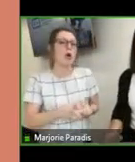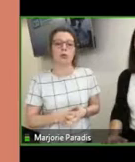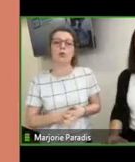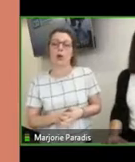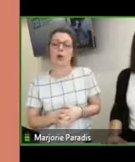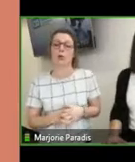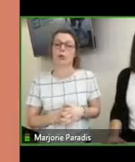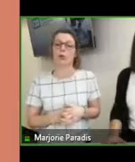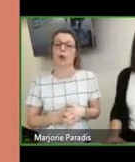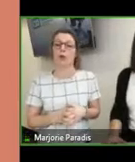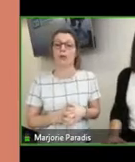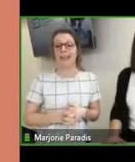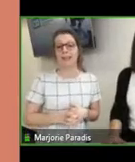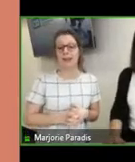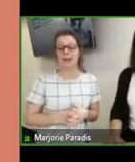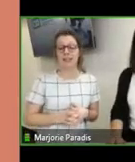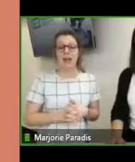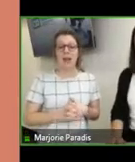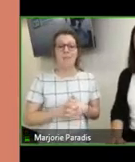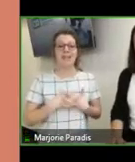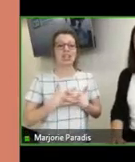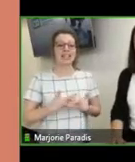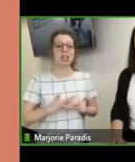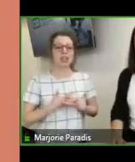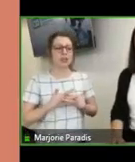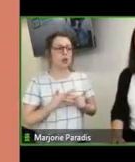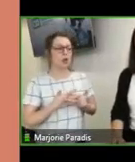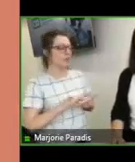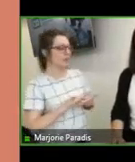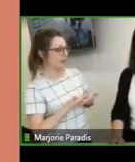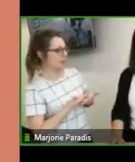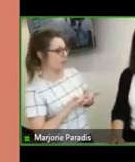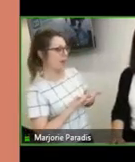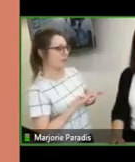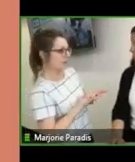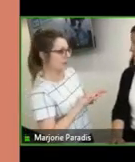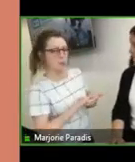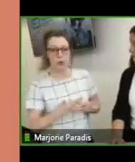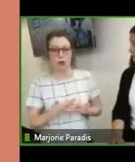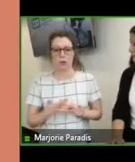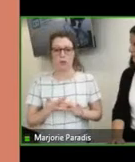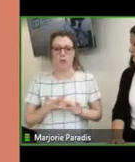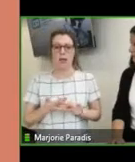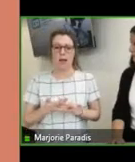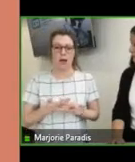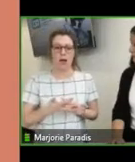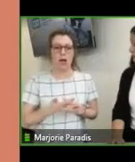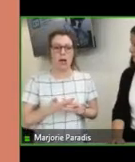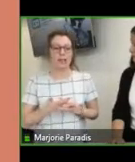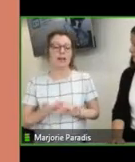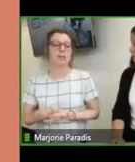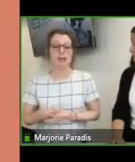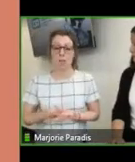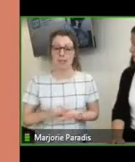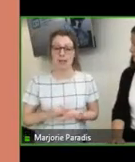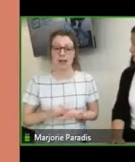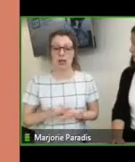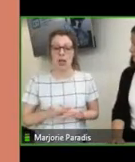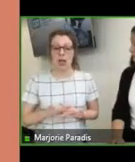faux contenu ou un contenu véridique, en fait, mais se questionner sur l'objectif ou la visée ou ce que voulait transmettre